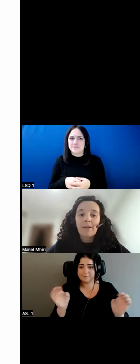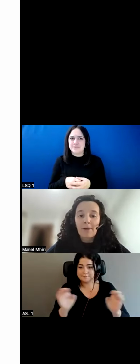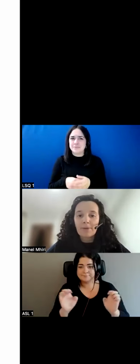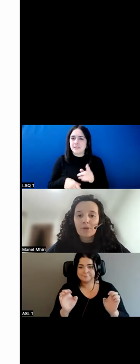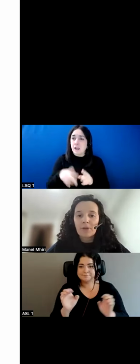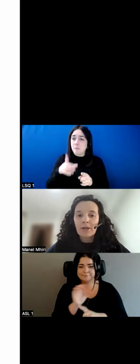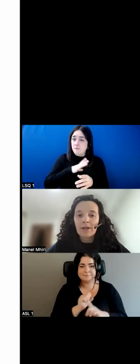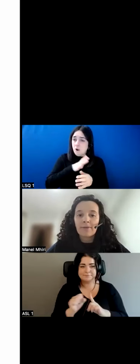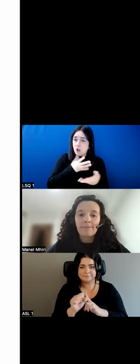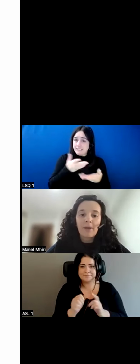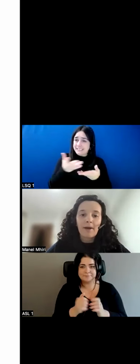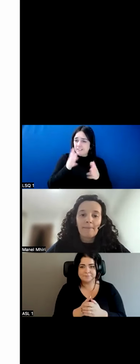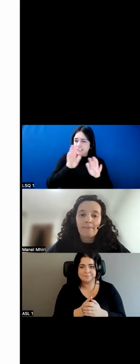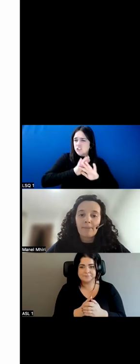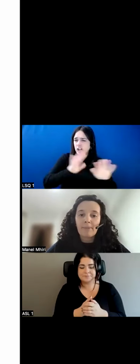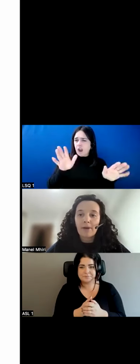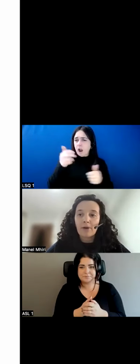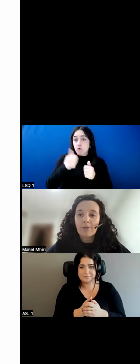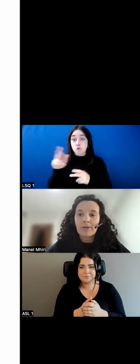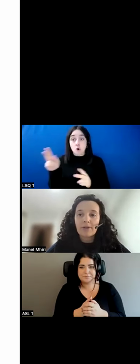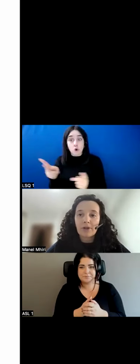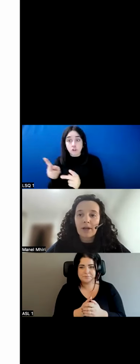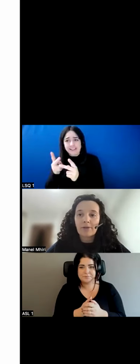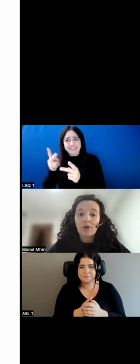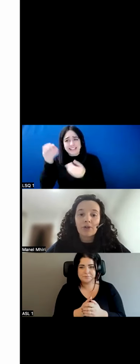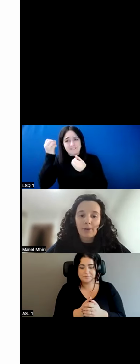généraux ou en cas d'urgence.